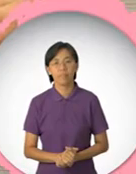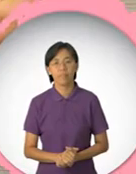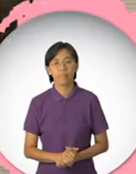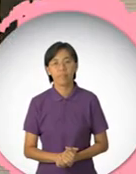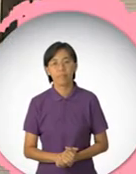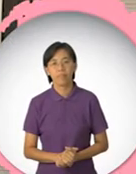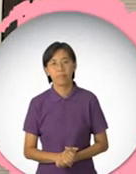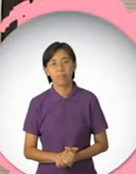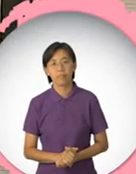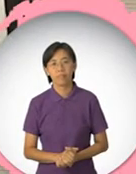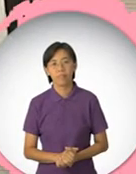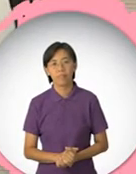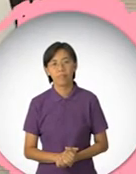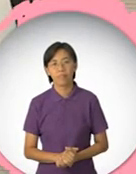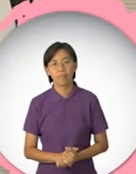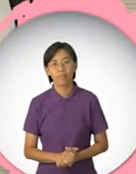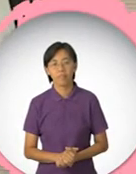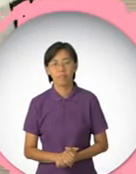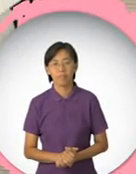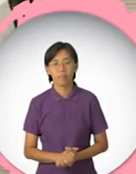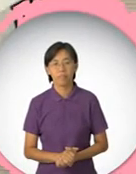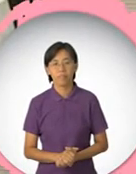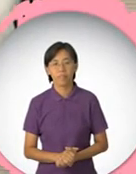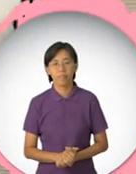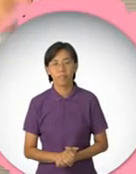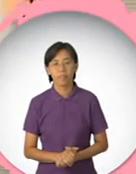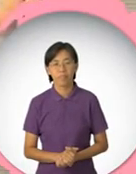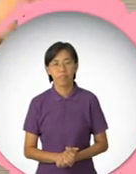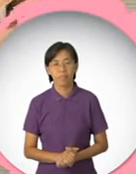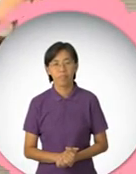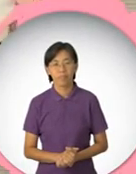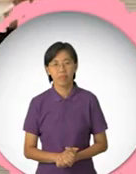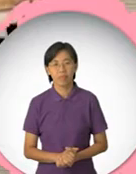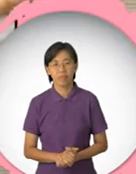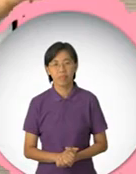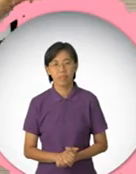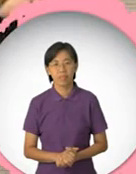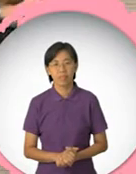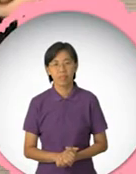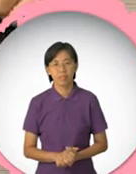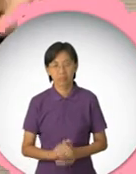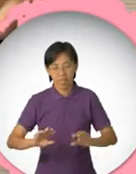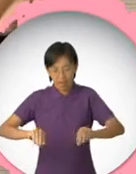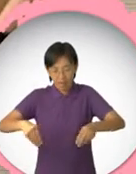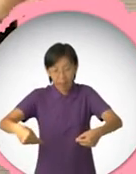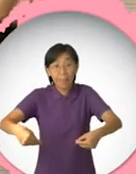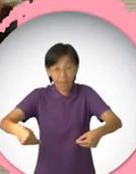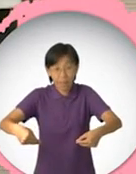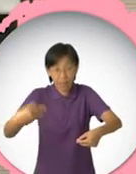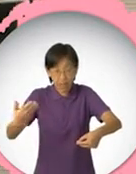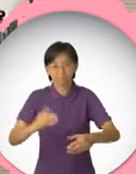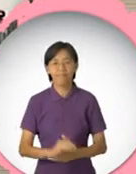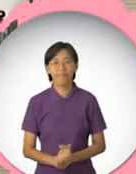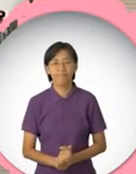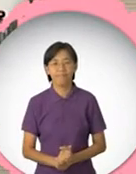ด้านปิดทั้งหมดเนี่ยมันจะมีอยู่3ด้านนะคะเราก็จะอย่าเพิ่งปิดทั้ง3ด้านนะคะเราจะปิดแค่ด้านใดด้านหนึ่งเข้าไปแ